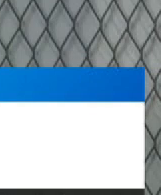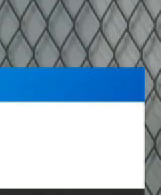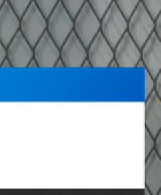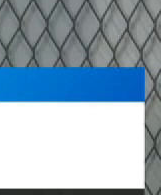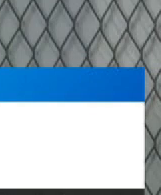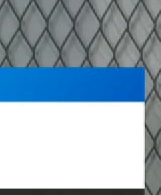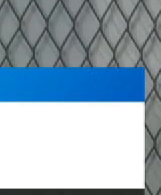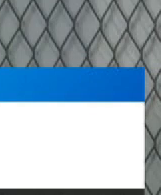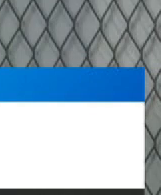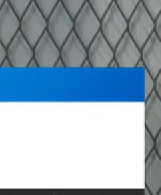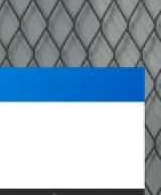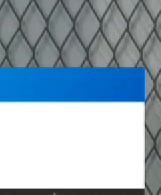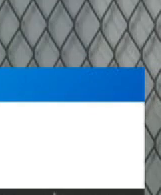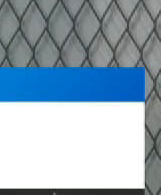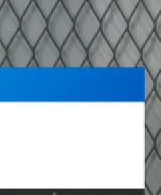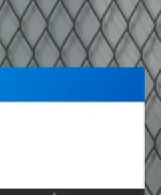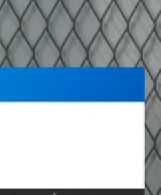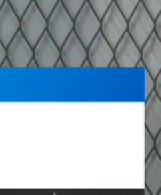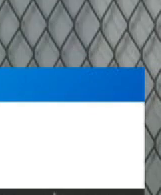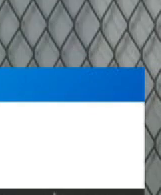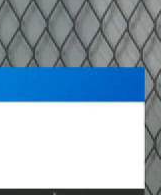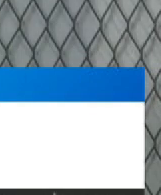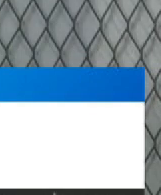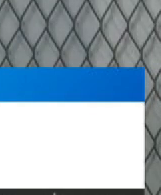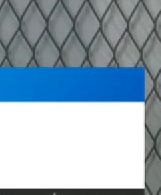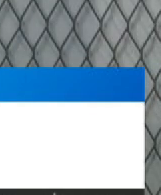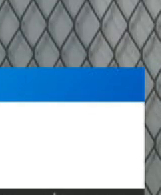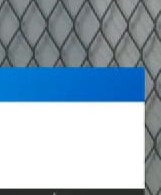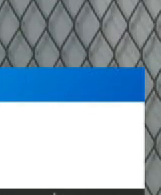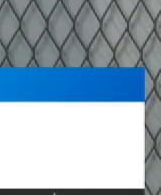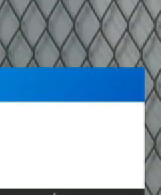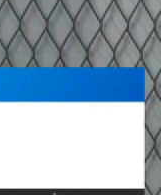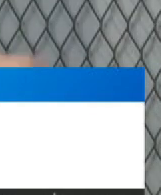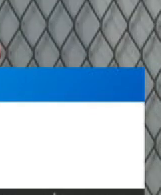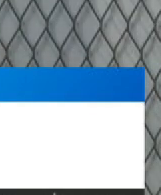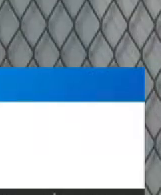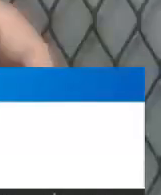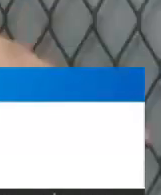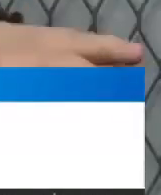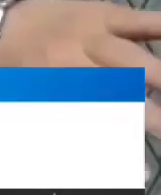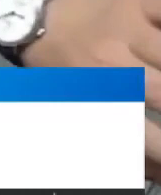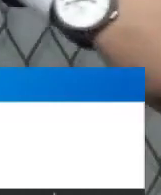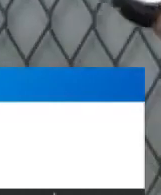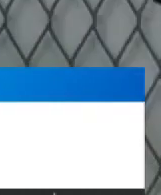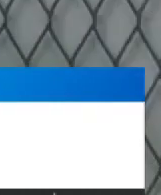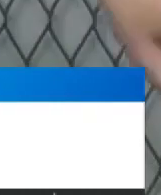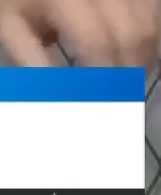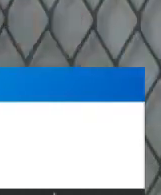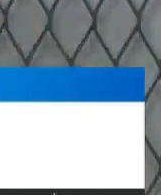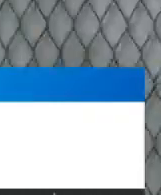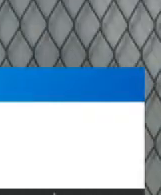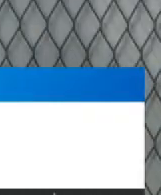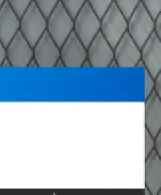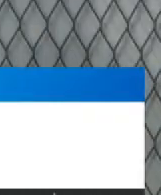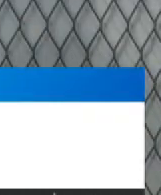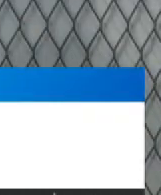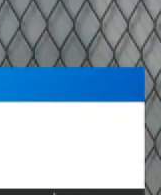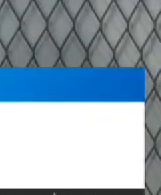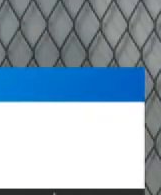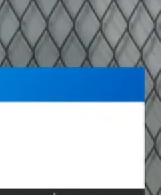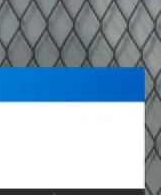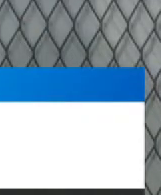슬픈 얘기여서 좀안 하고 싶은데 지금도 이렇게 팔이 이렇게 휘어서 좀 제가